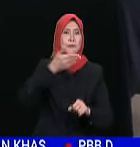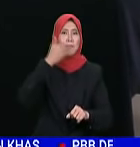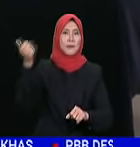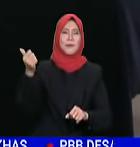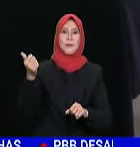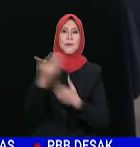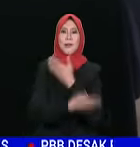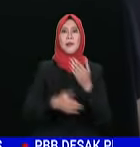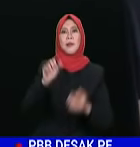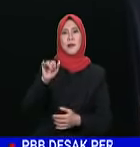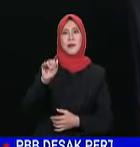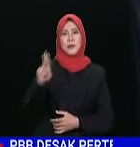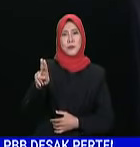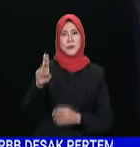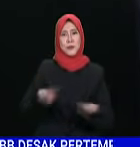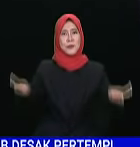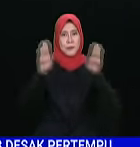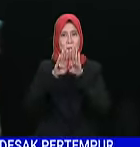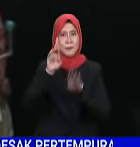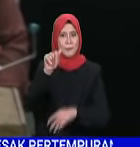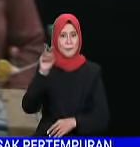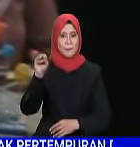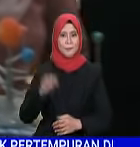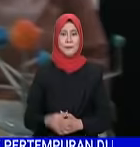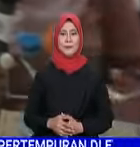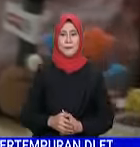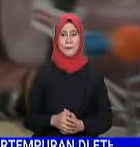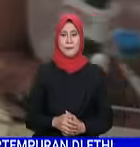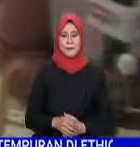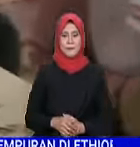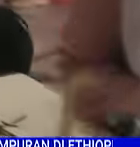Ayu Norehan Saleh untuk Berita RTM.